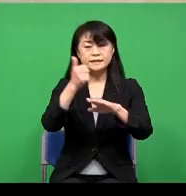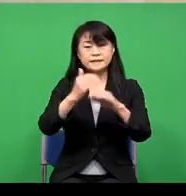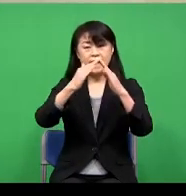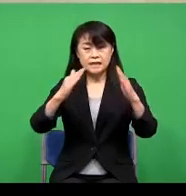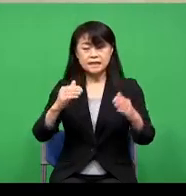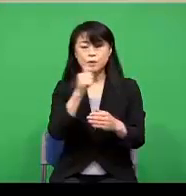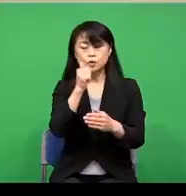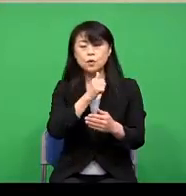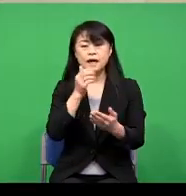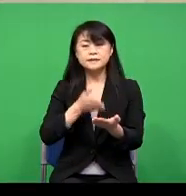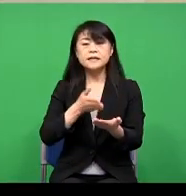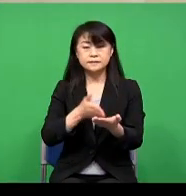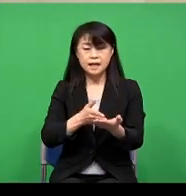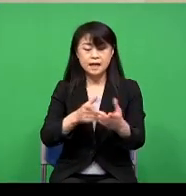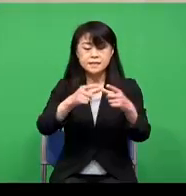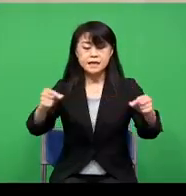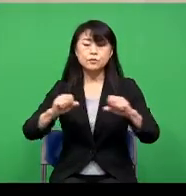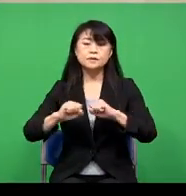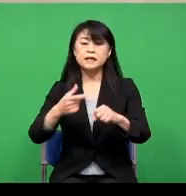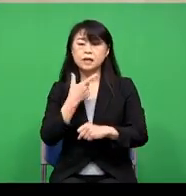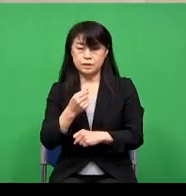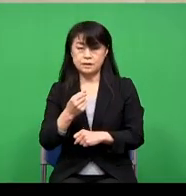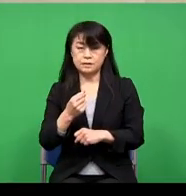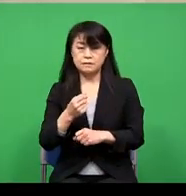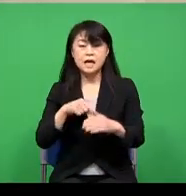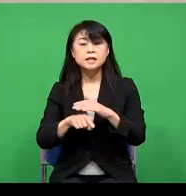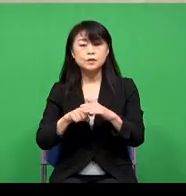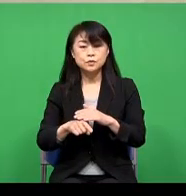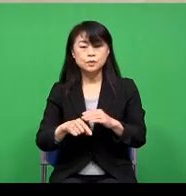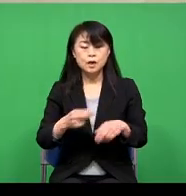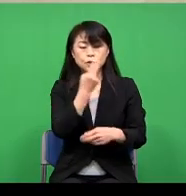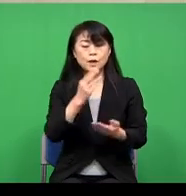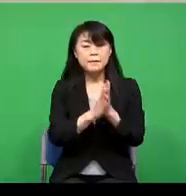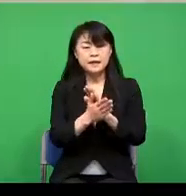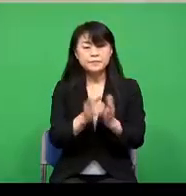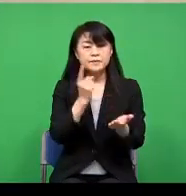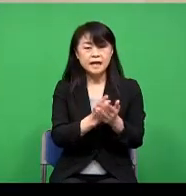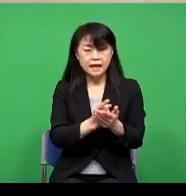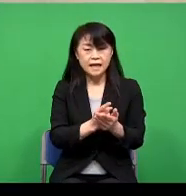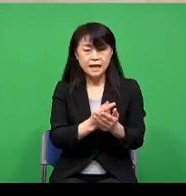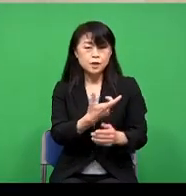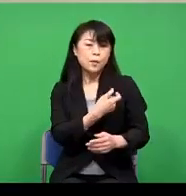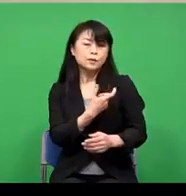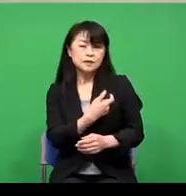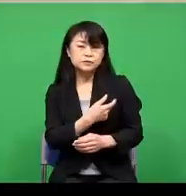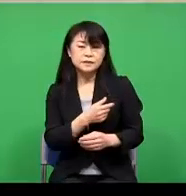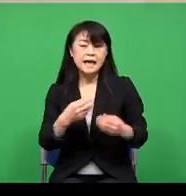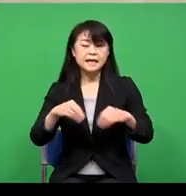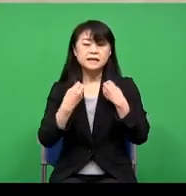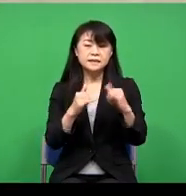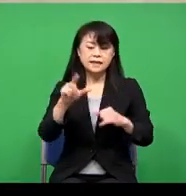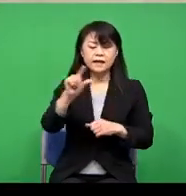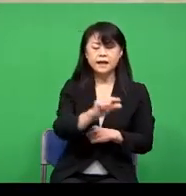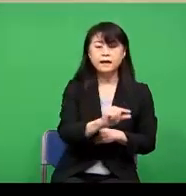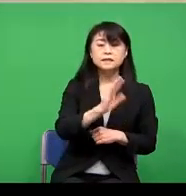ね、また徐々に伝播していきますから、やっぱり全国でそれぞれの地域の、まあ、特色も